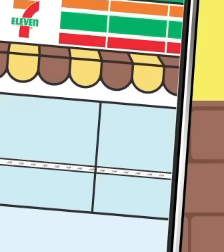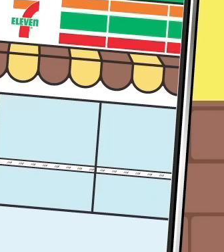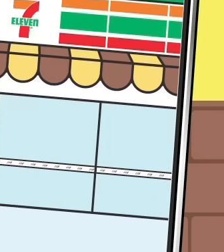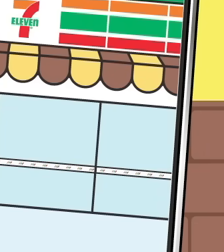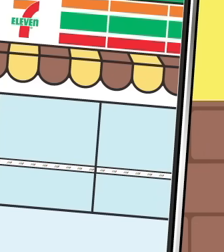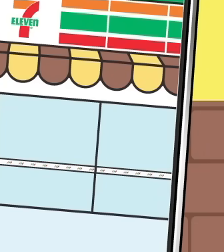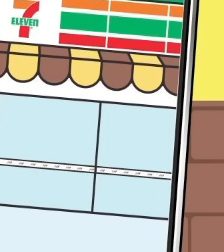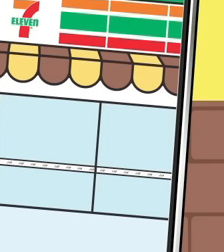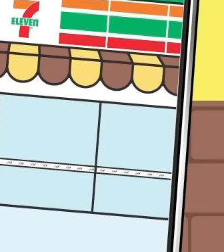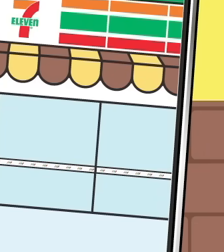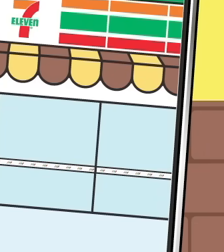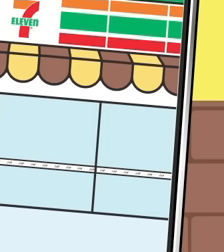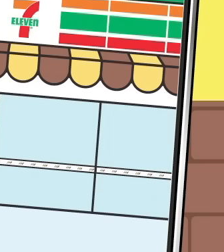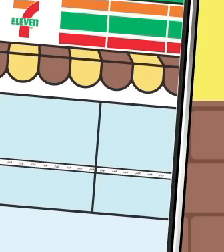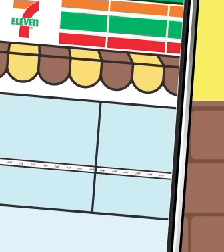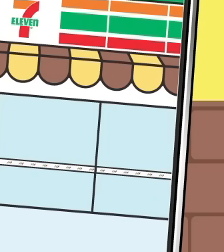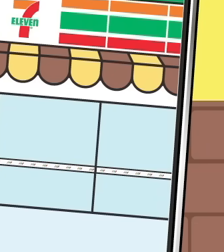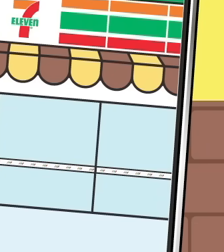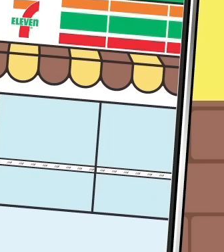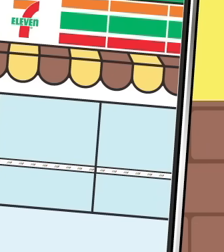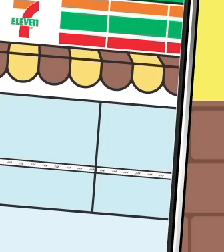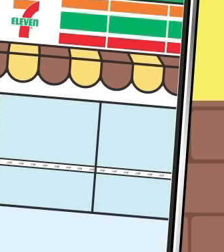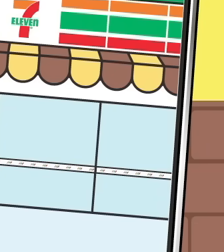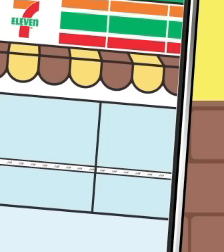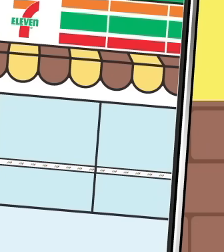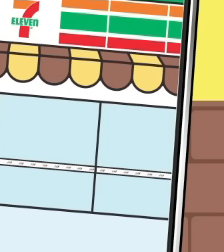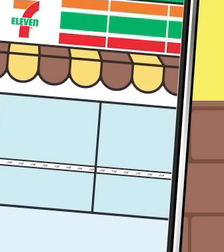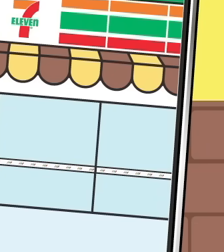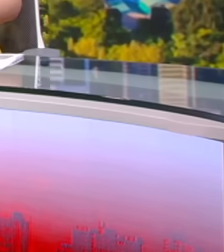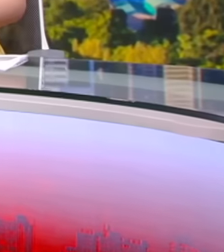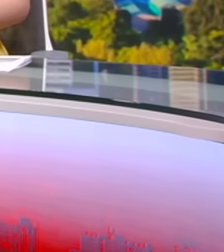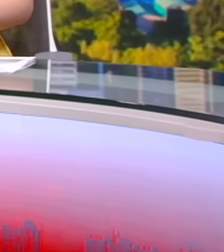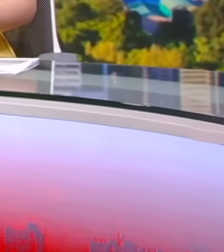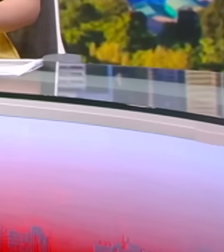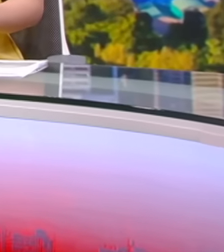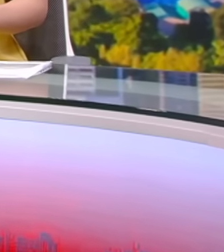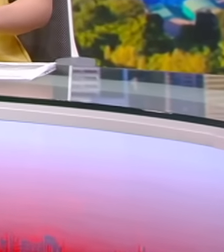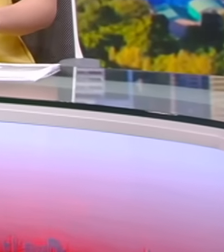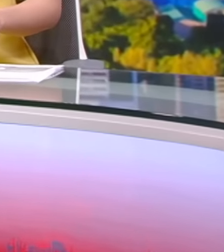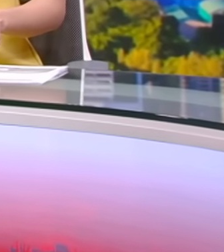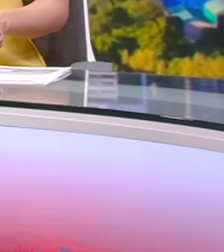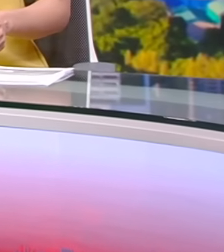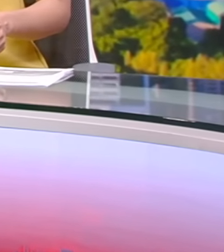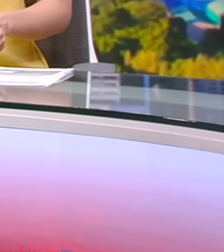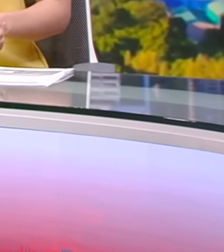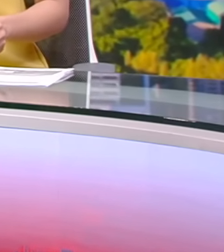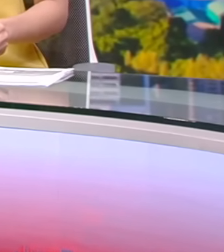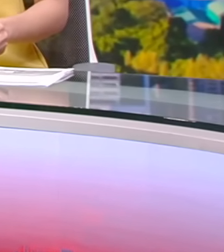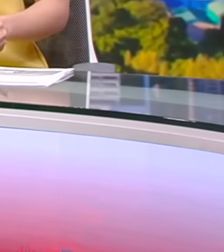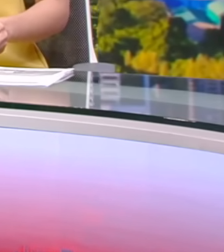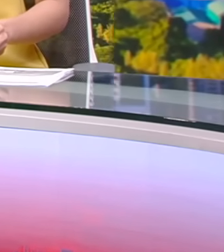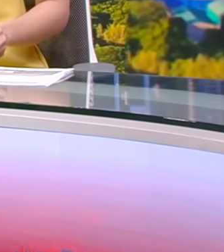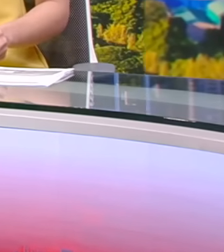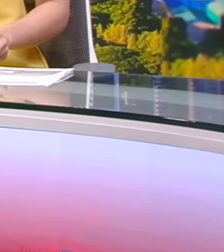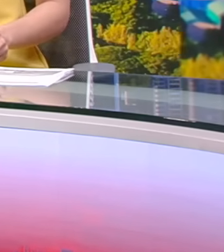สนับสนุนโดย 7-Eleven สแตมป์ป่วนสนุก พาไปดูสถานการณ์ระหว่างอิสราเอลกับกลุ่มฮามาสในฉนวน